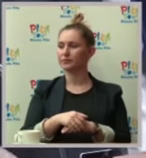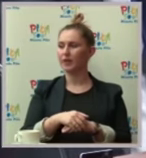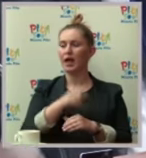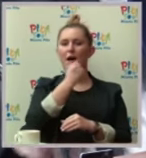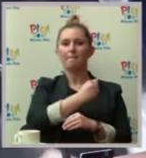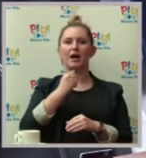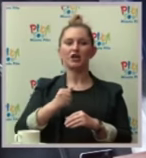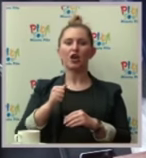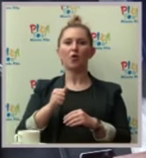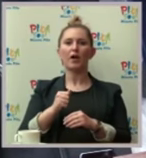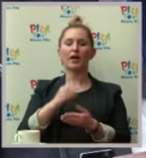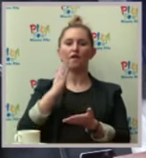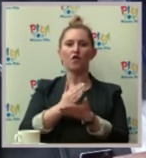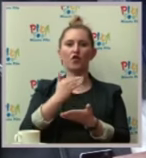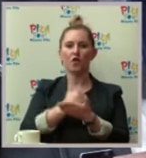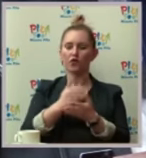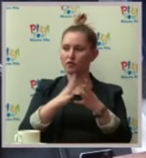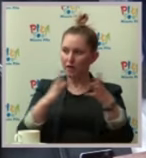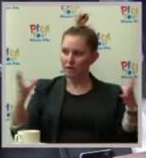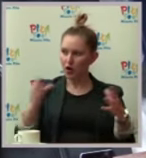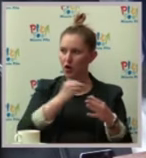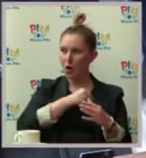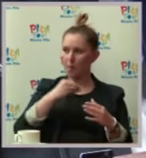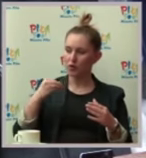Województwa Wielkopolskiego ogłosi nabór.